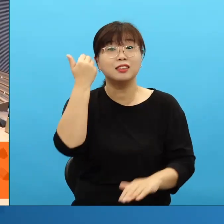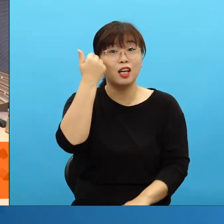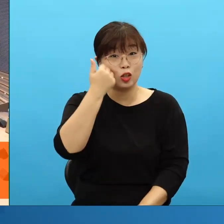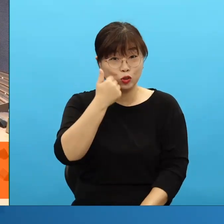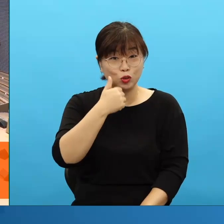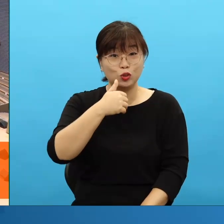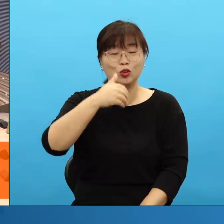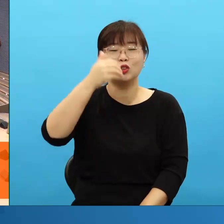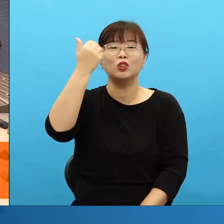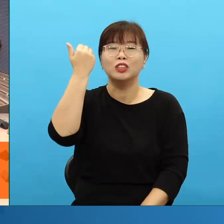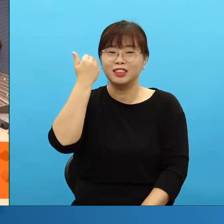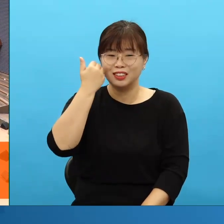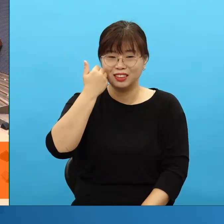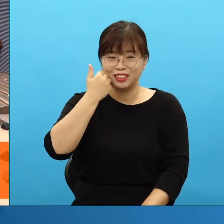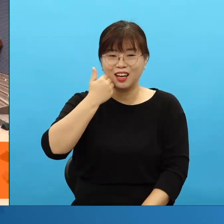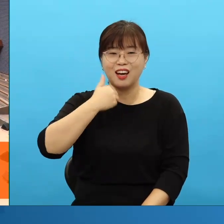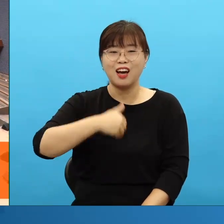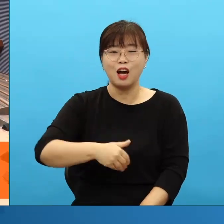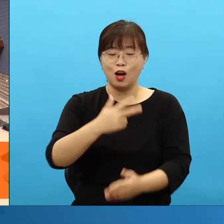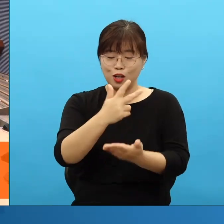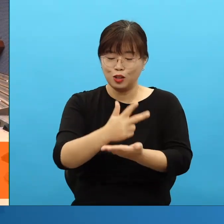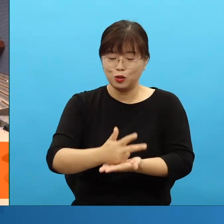목마를 찾아